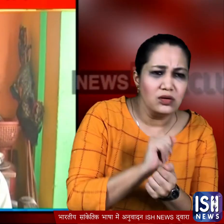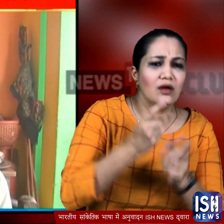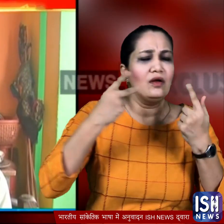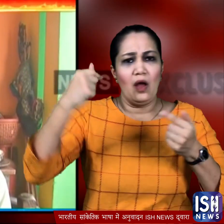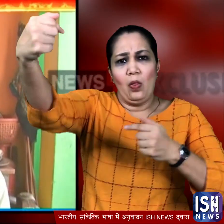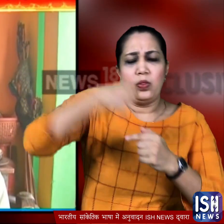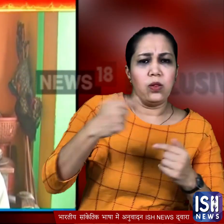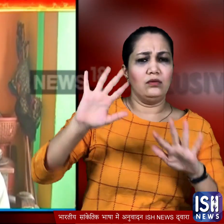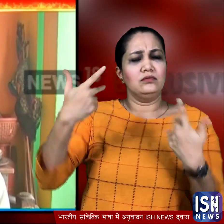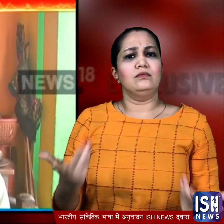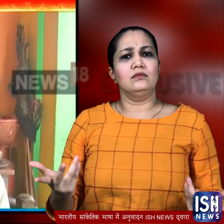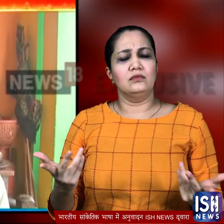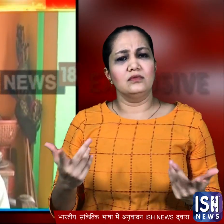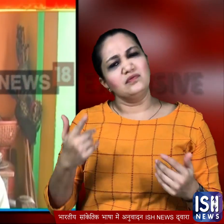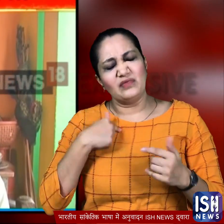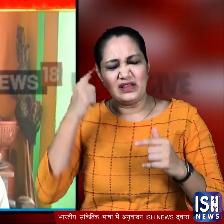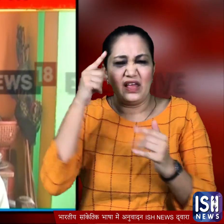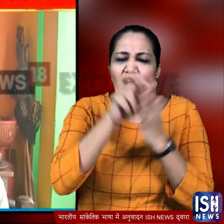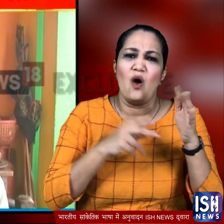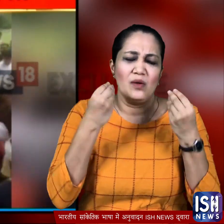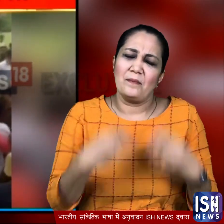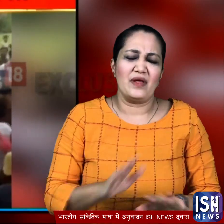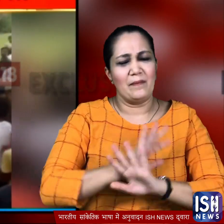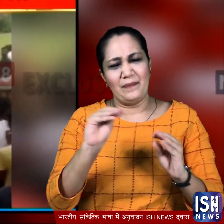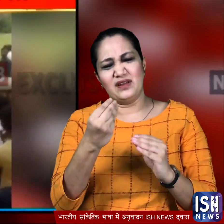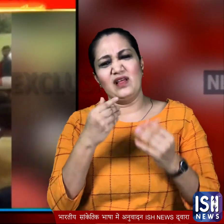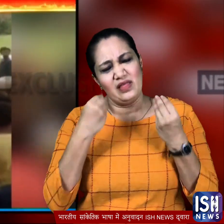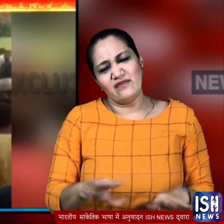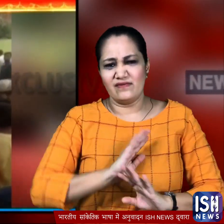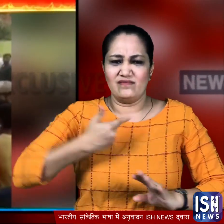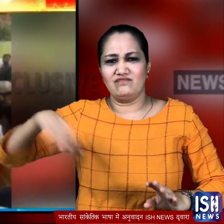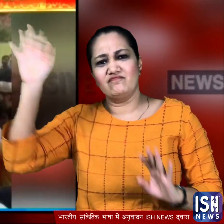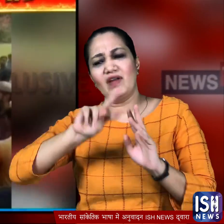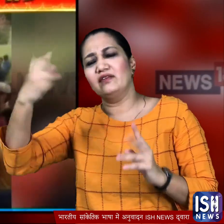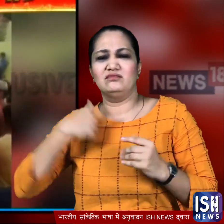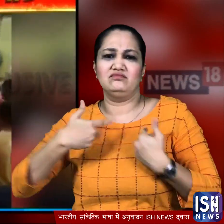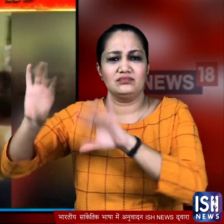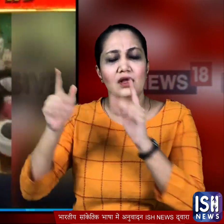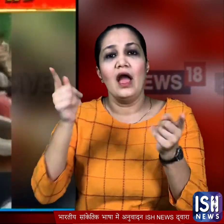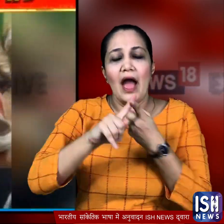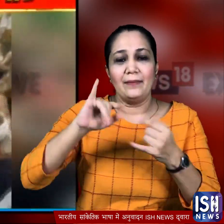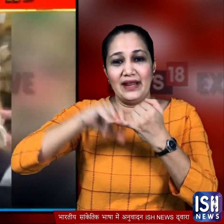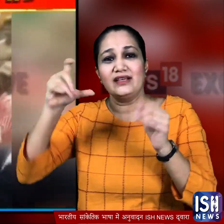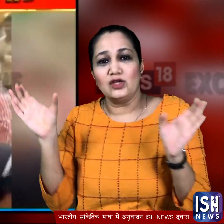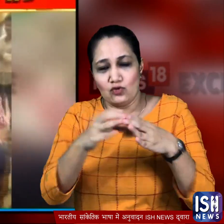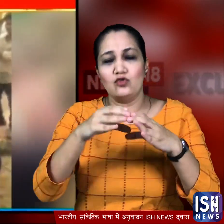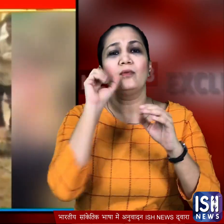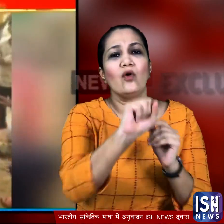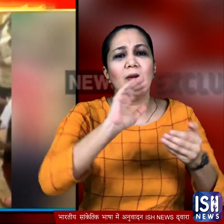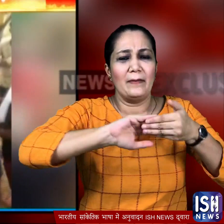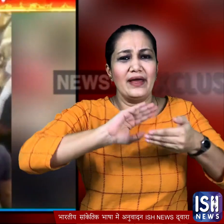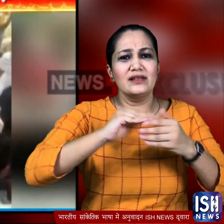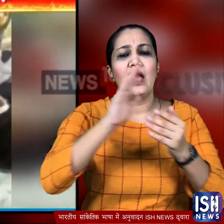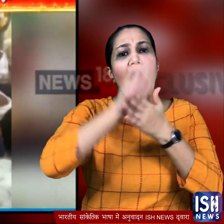केस उल्टा होने लगा, तो भाई अब इस गांव में हमारा रहना बेकार है। दावा यह है कि 26 मई को अनुसूचित जाति के एक परिवार के घर में हरियाणा